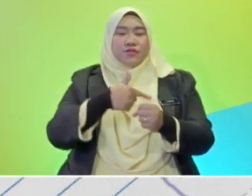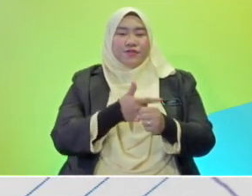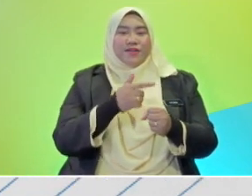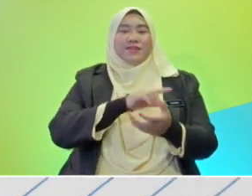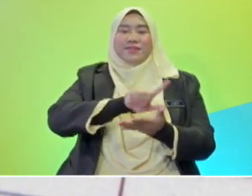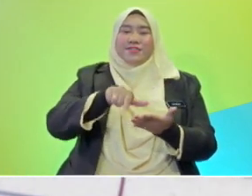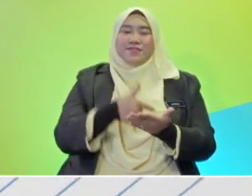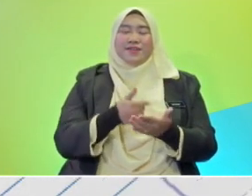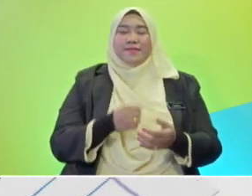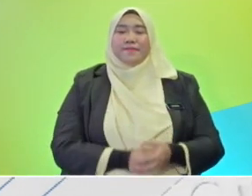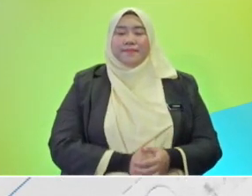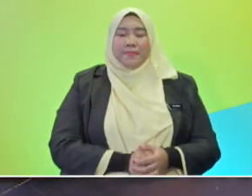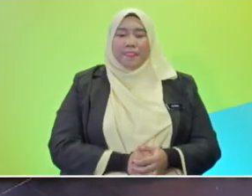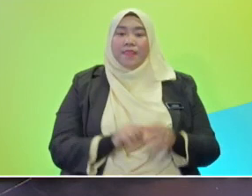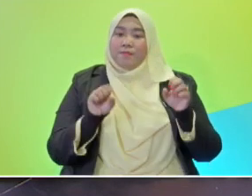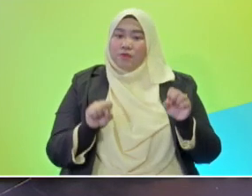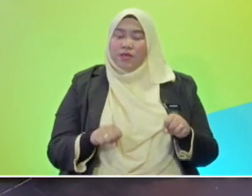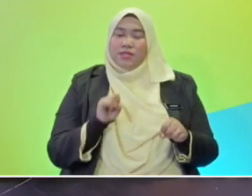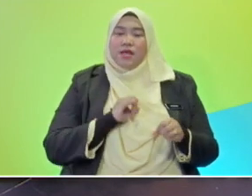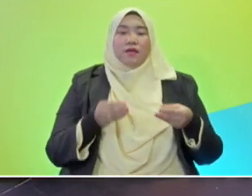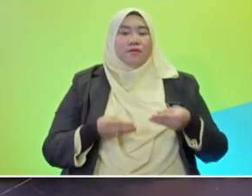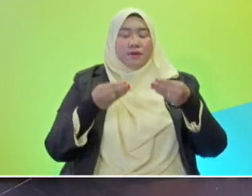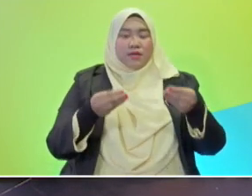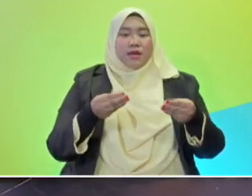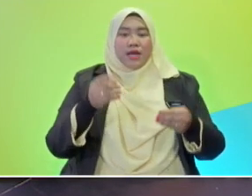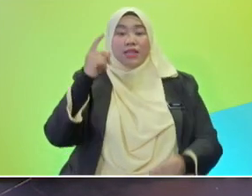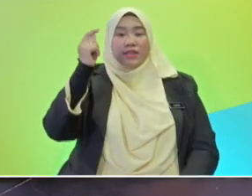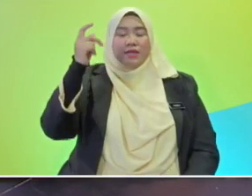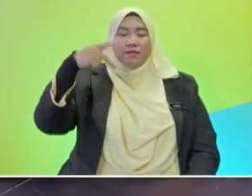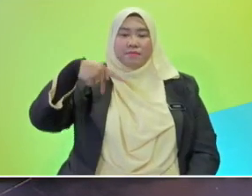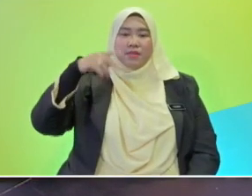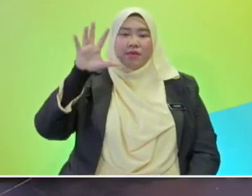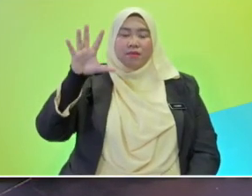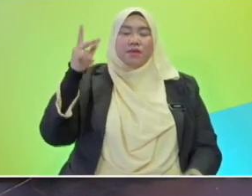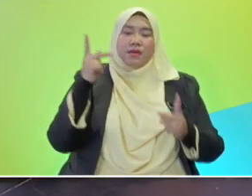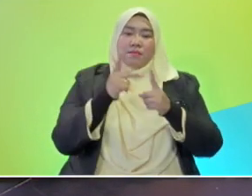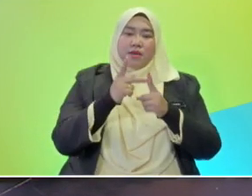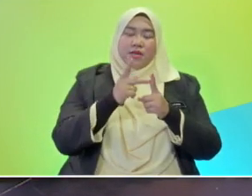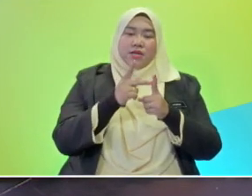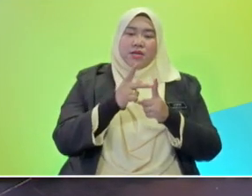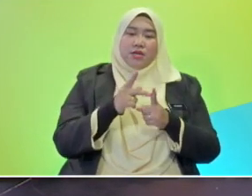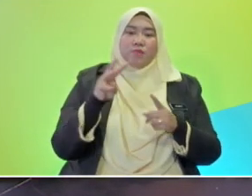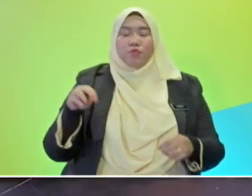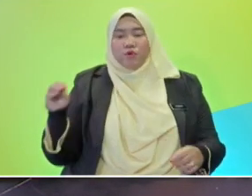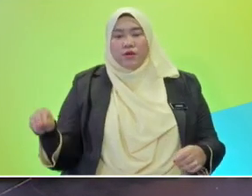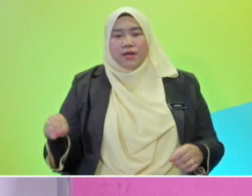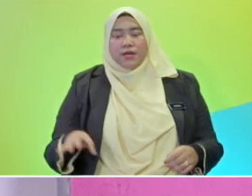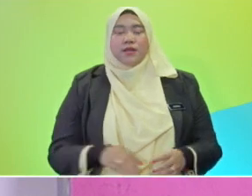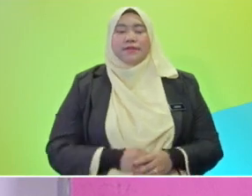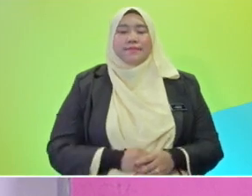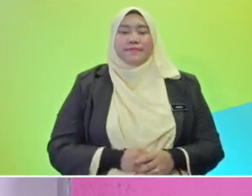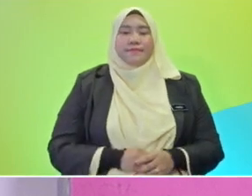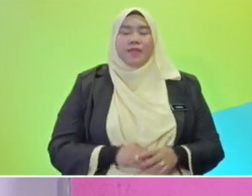Oke boleh berikan TV 5 untuk murai yang mendapat tahap penguasaan sedemikian boleh